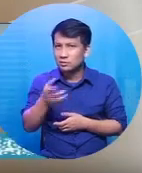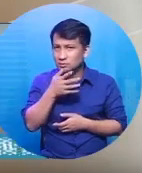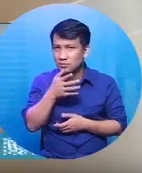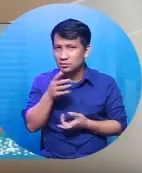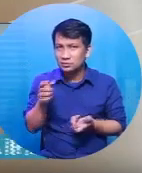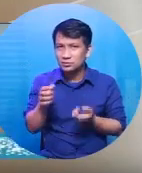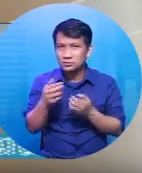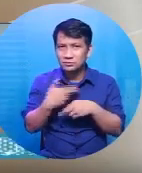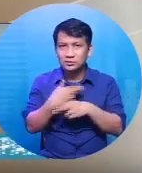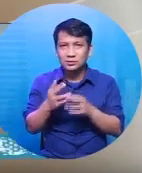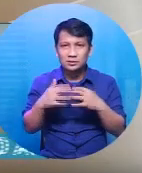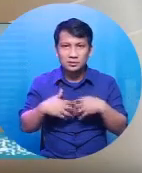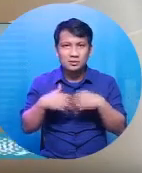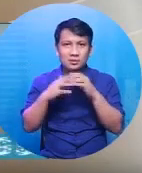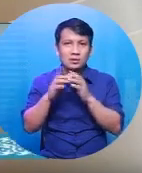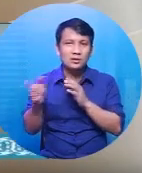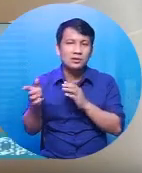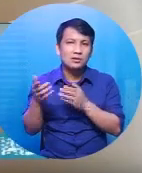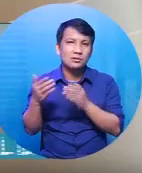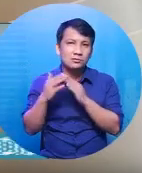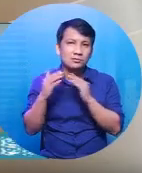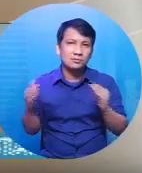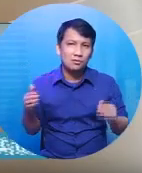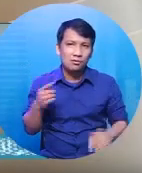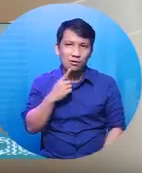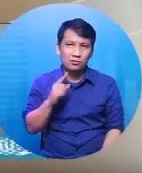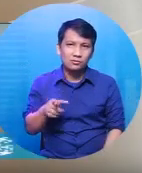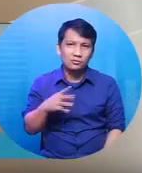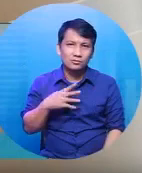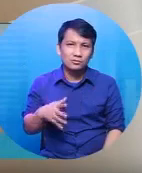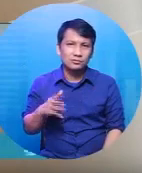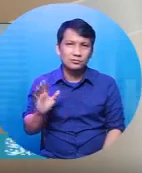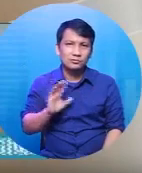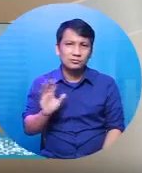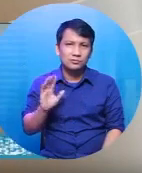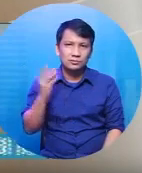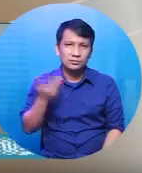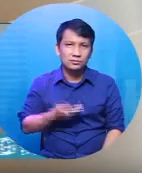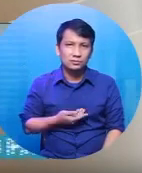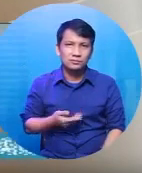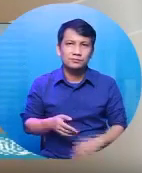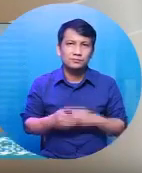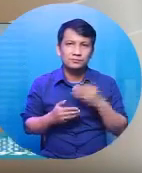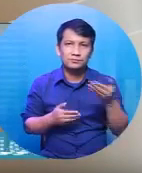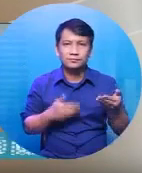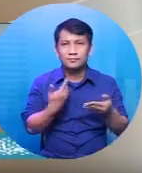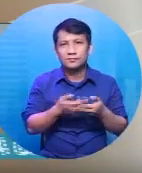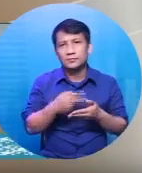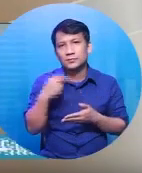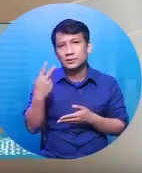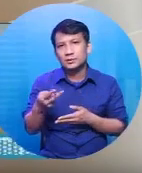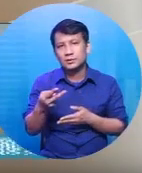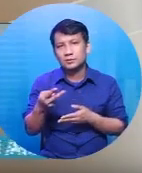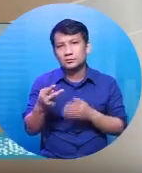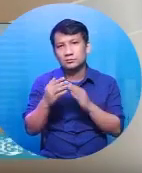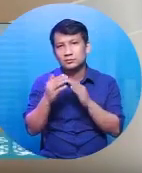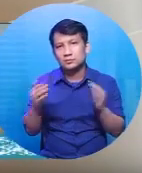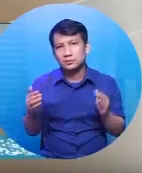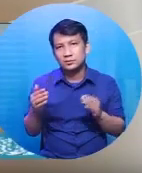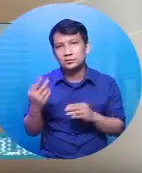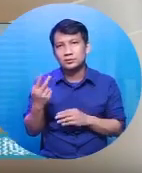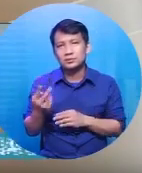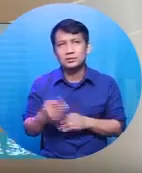ipagawa ko yung bahay doon. Sabi niya. Ngayon sabi ko, huwag ka mo munang ipagawa. Sabi niya, ayaw ko nga kasi gusto ko dalawa kami magpagawa ng bahay na